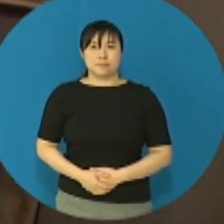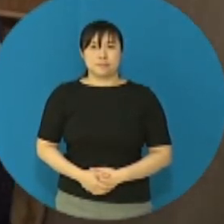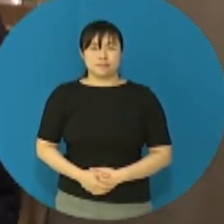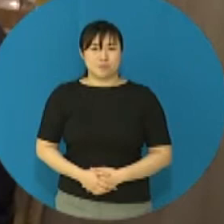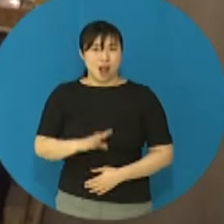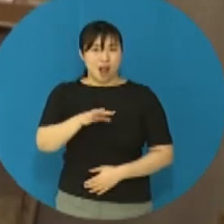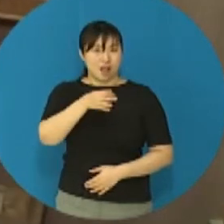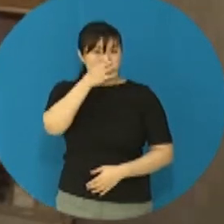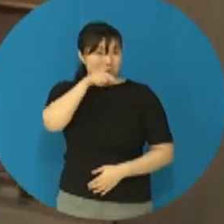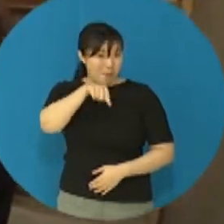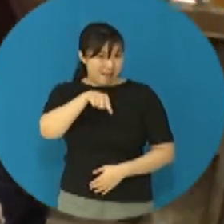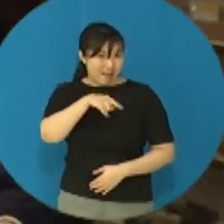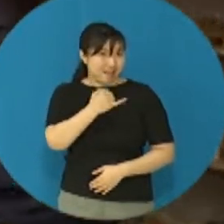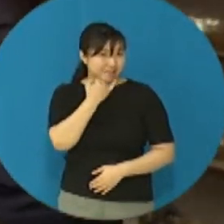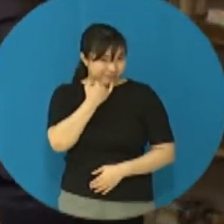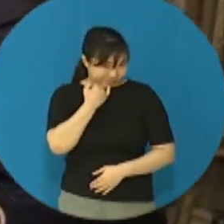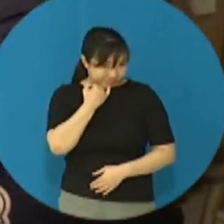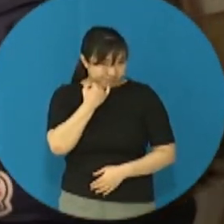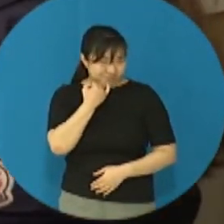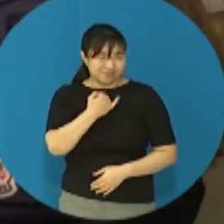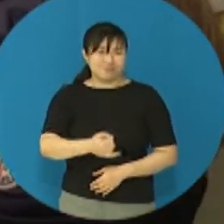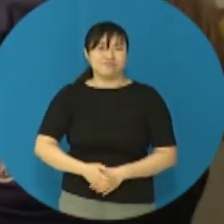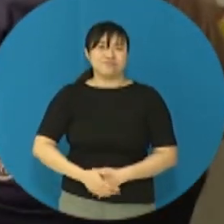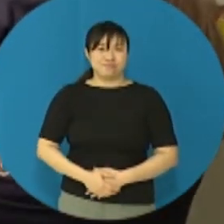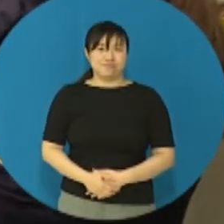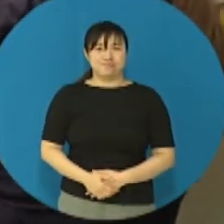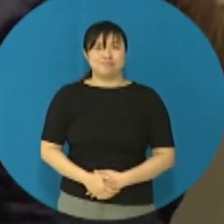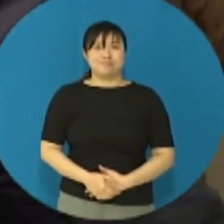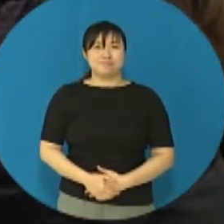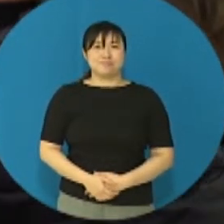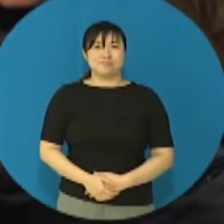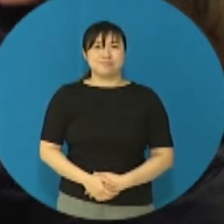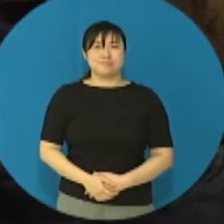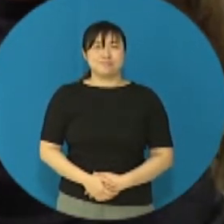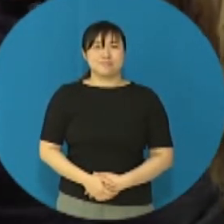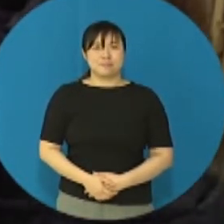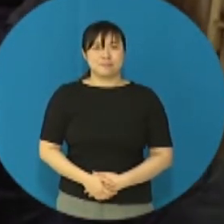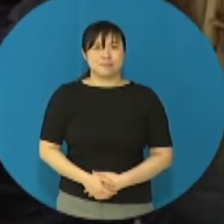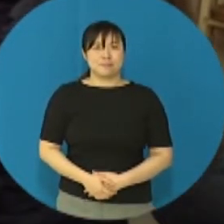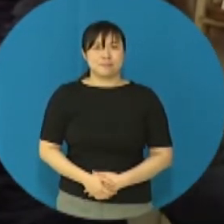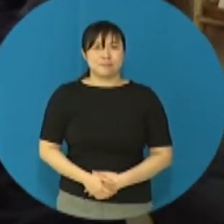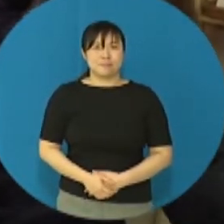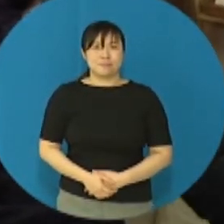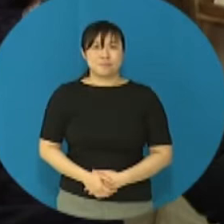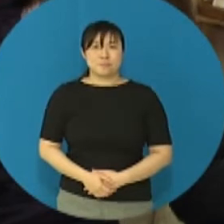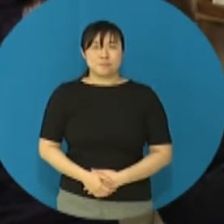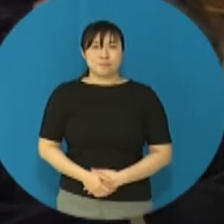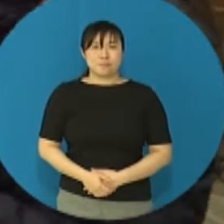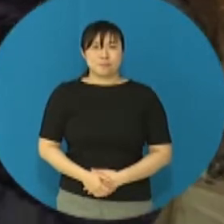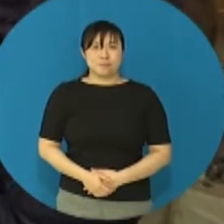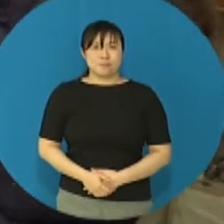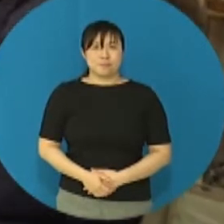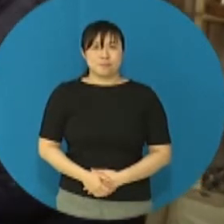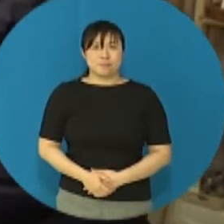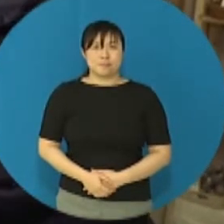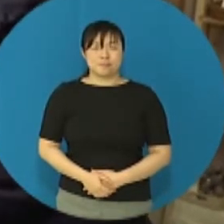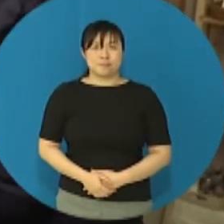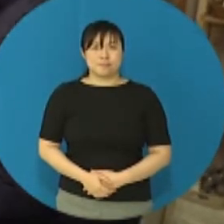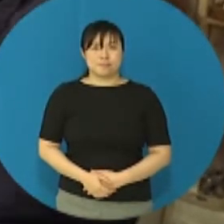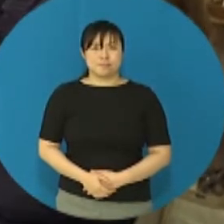すみません、 はい、 これいただいてもいいですか、はい、おすすめのものを。 ありがとうございます。 はい、じゃあすみ